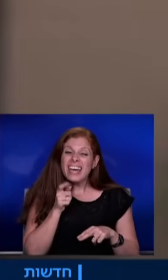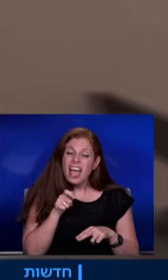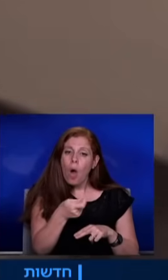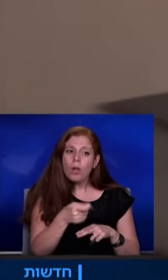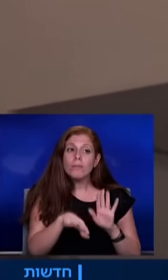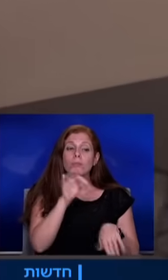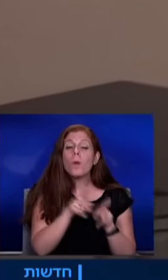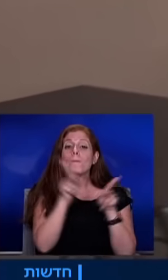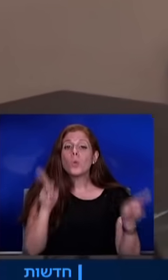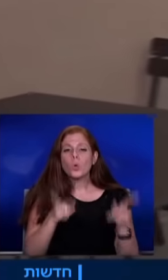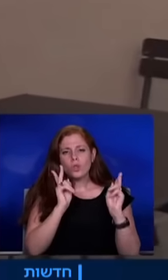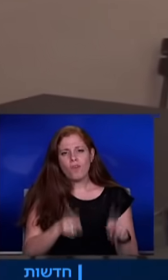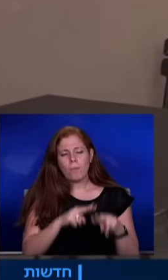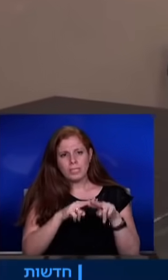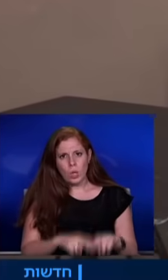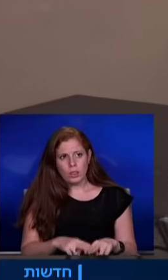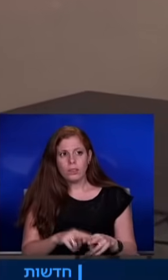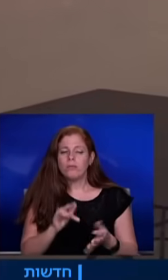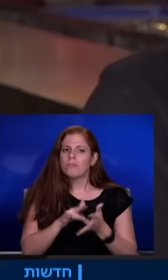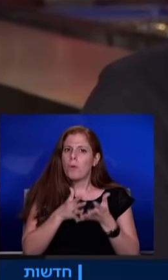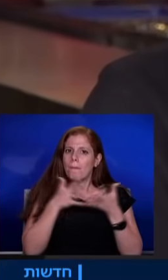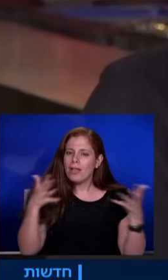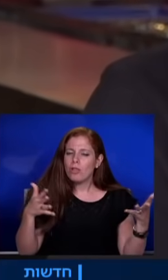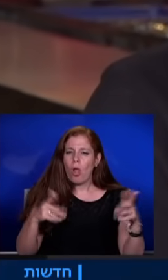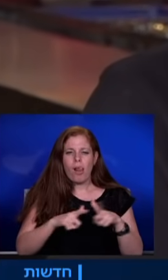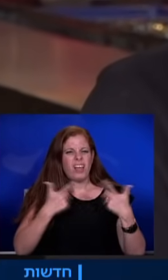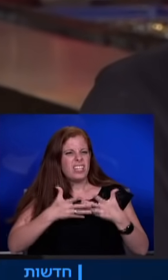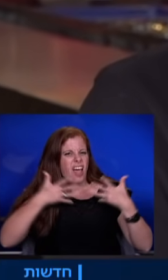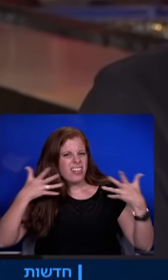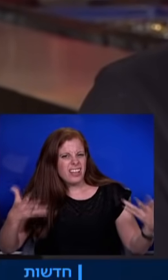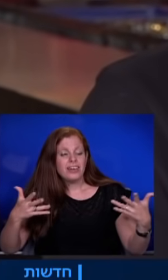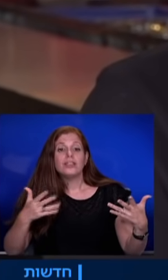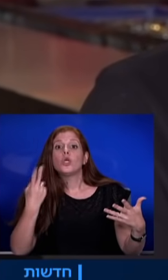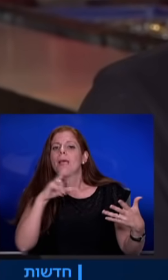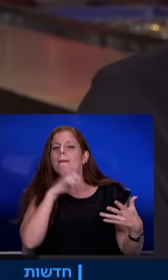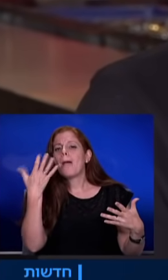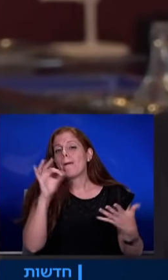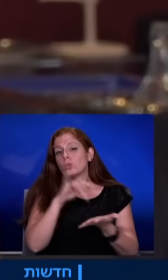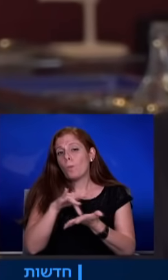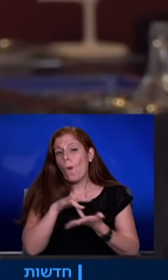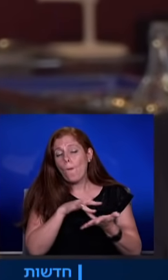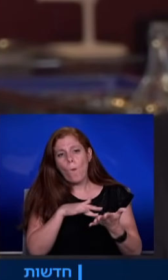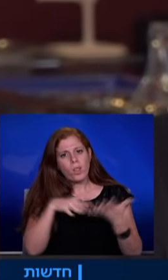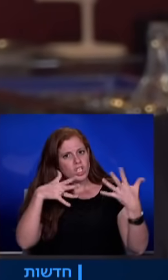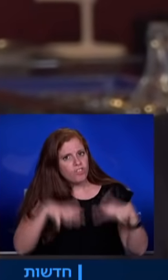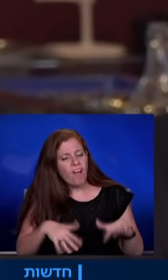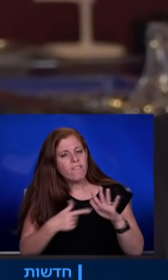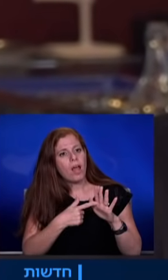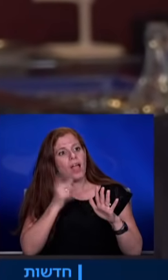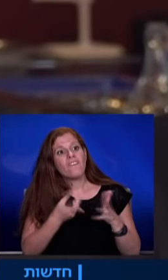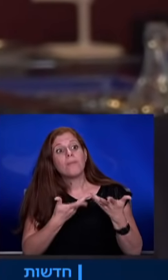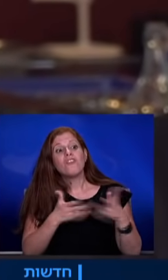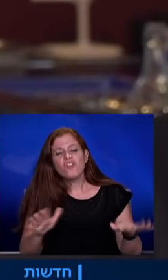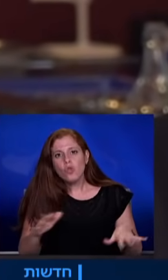להם לשרוד. המקום הוא גדול, חצר ענקית מאחורה, מעל 150 מקומות ישיבה, ולכן חייבים לפתוח כמה שיותר